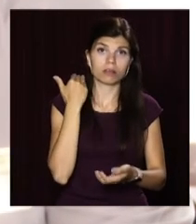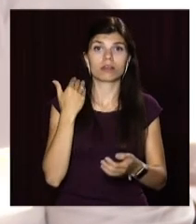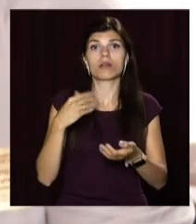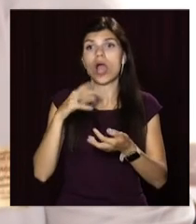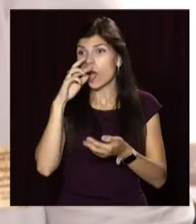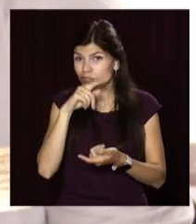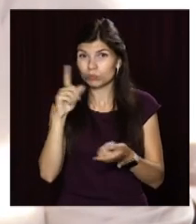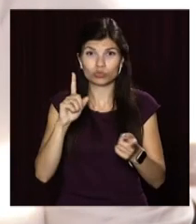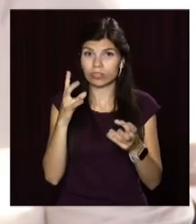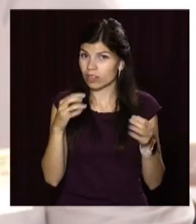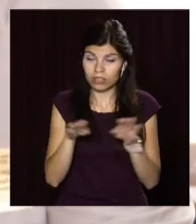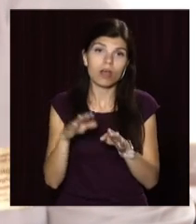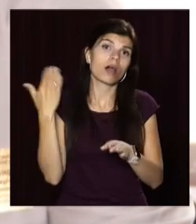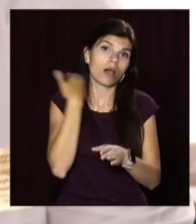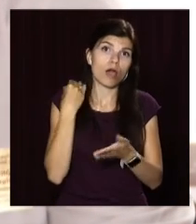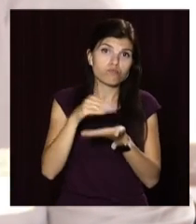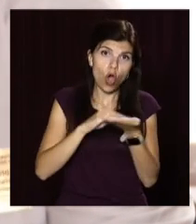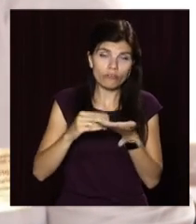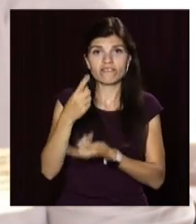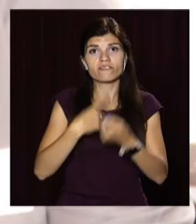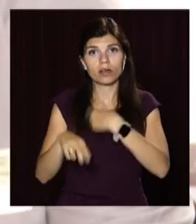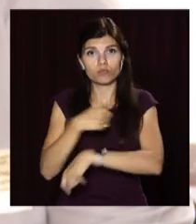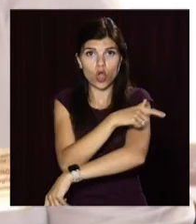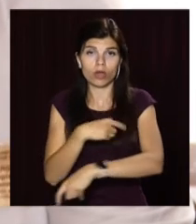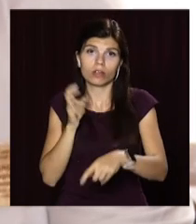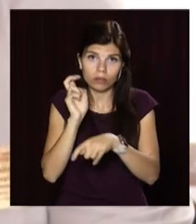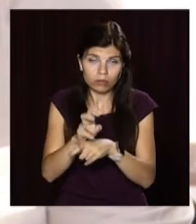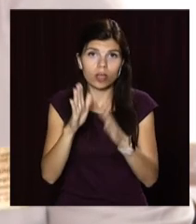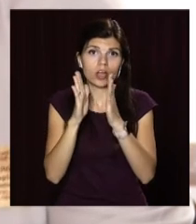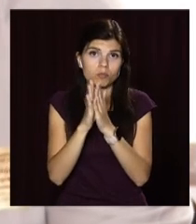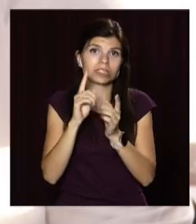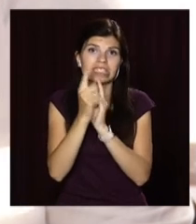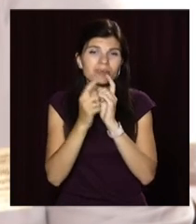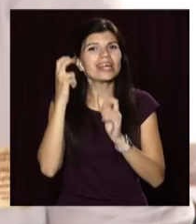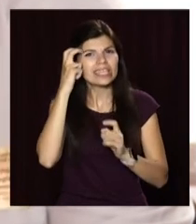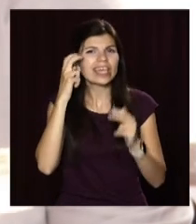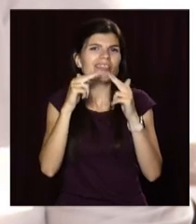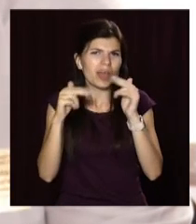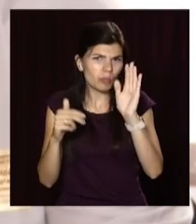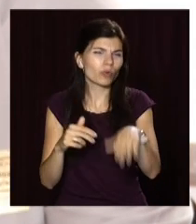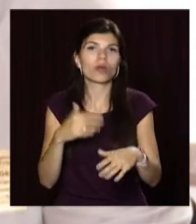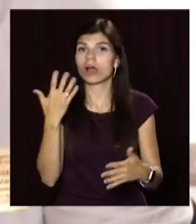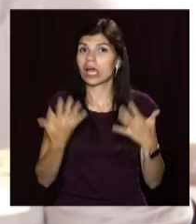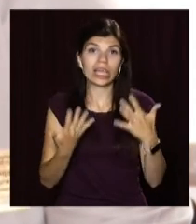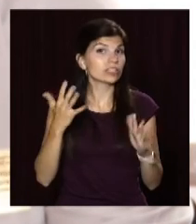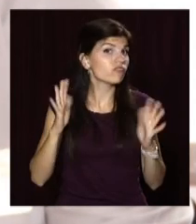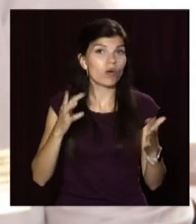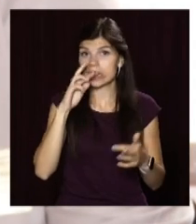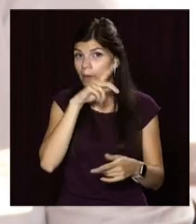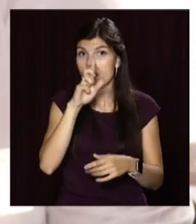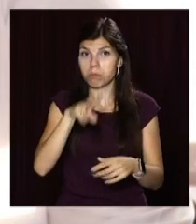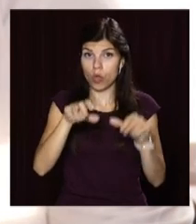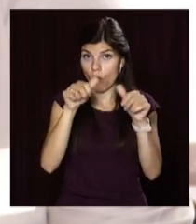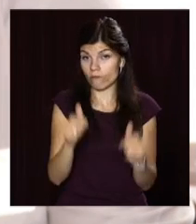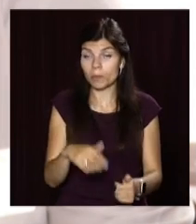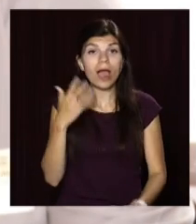цими ошибками повертатися повторно в ці медичні учреждения, в Київ, Дніпропетровськ, якщо там неправильно оформлен больничний